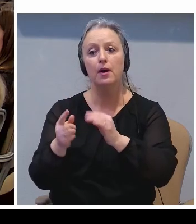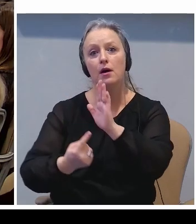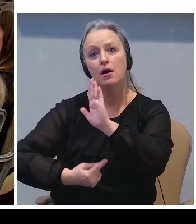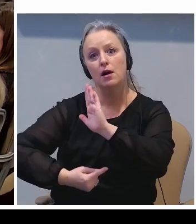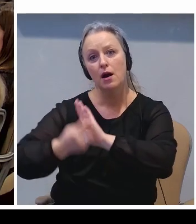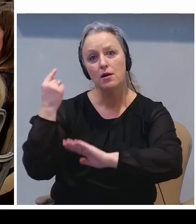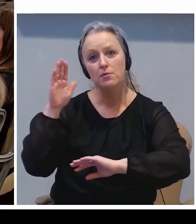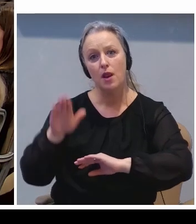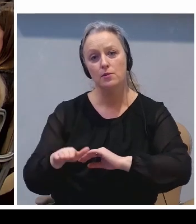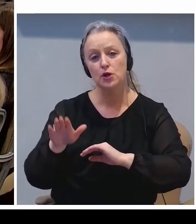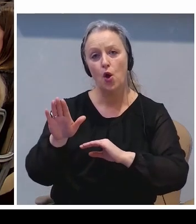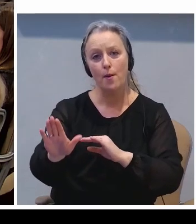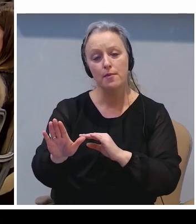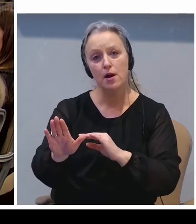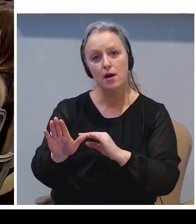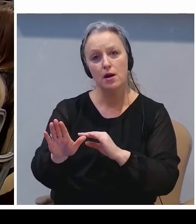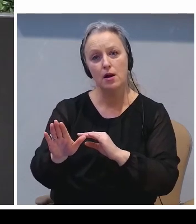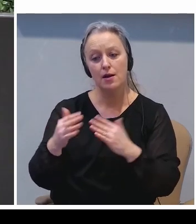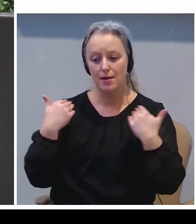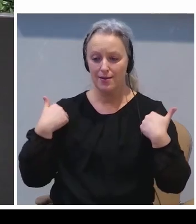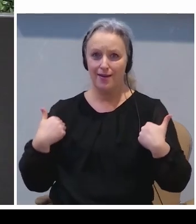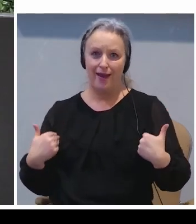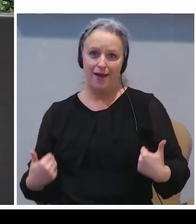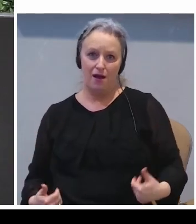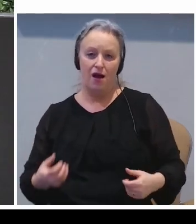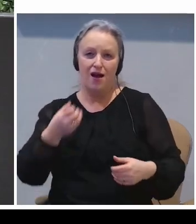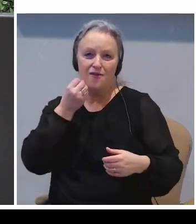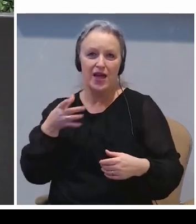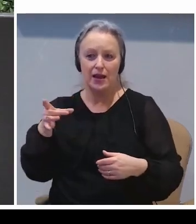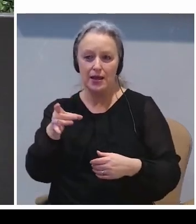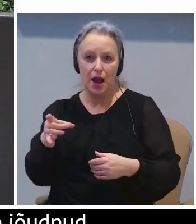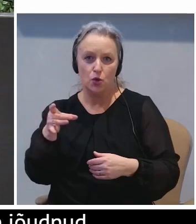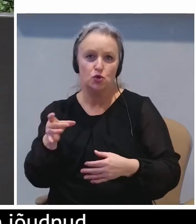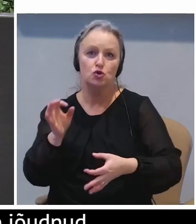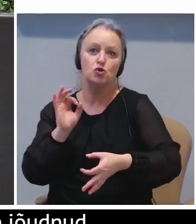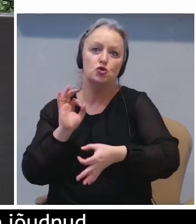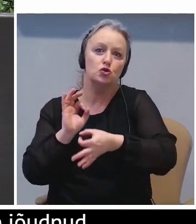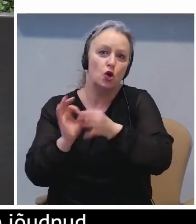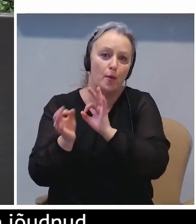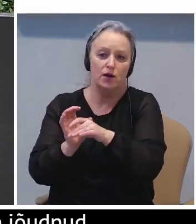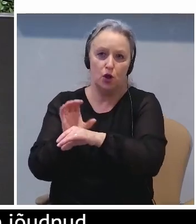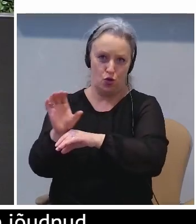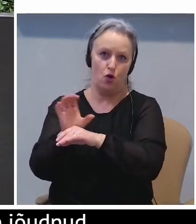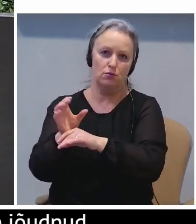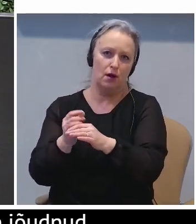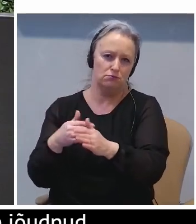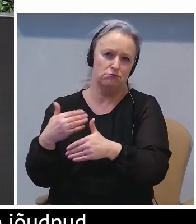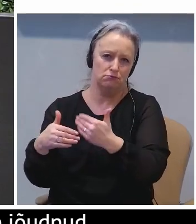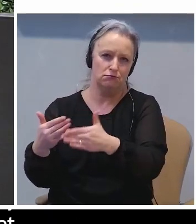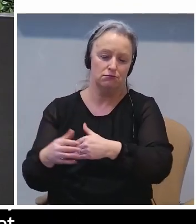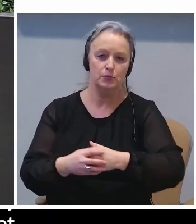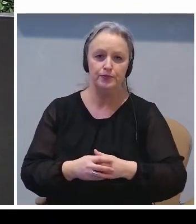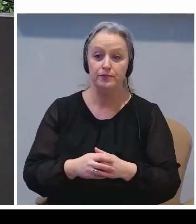ka lapse keha vererakkusid normaalselt tootma.